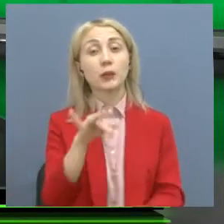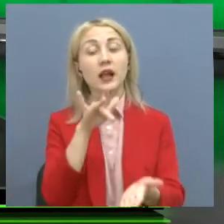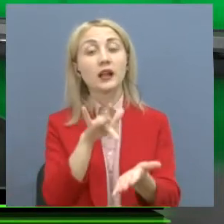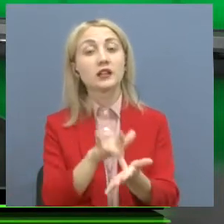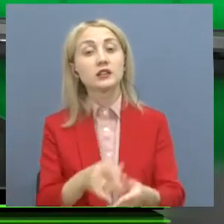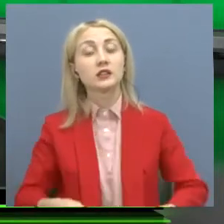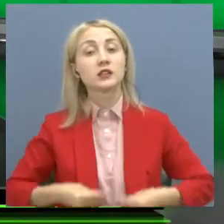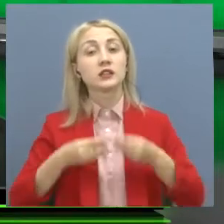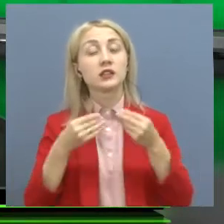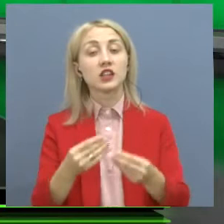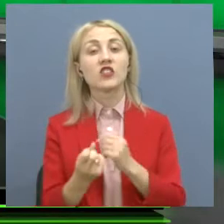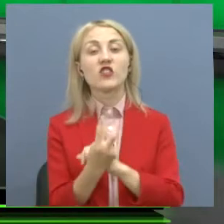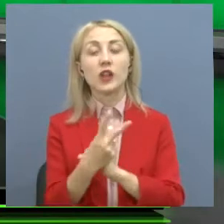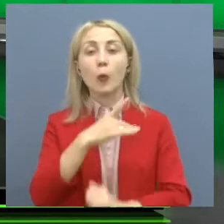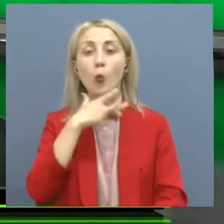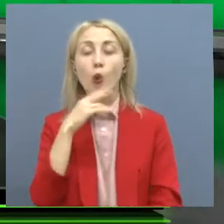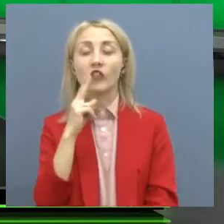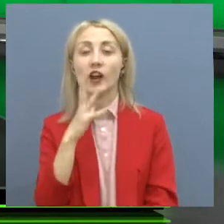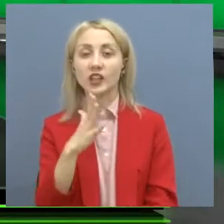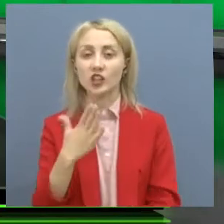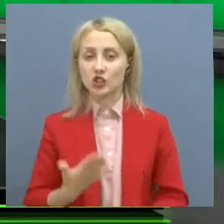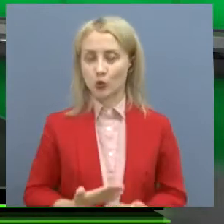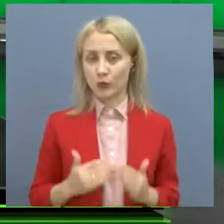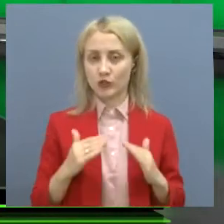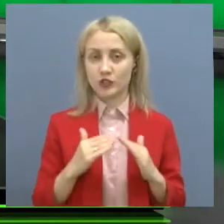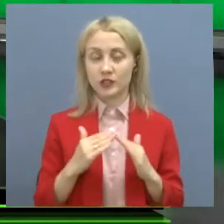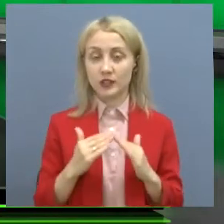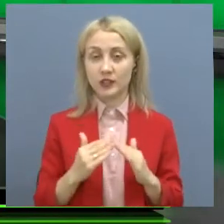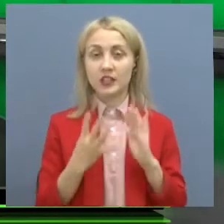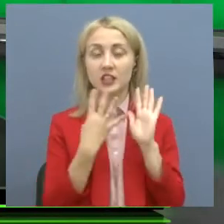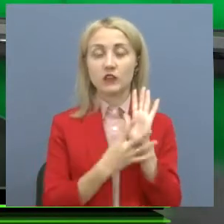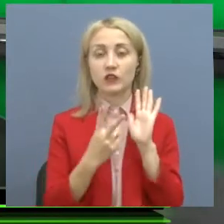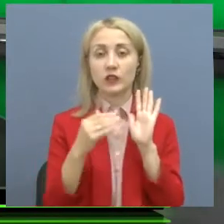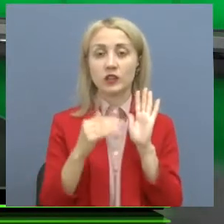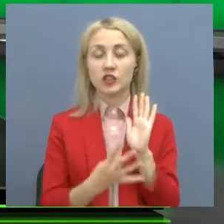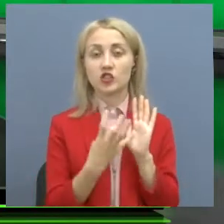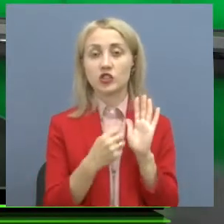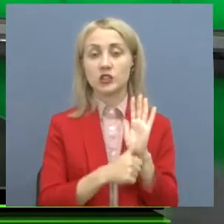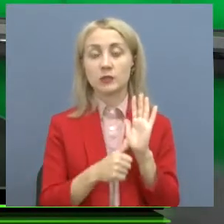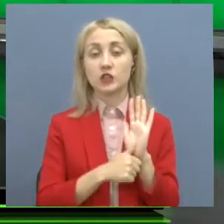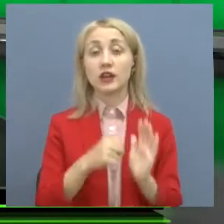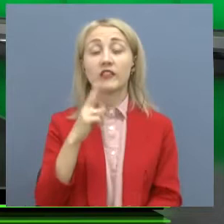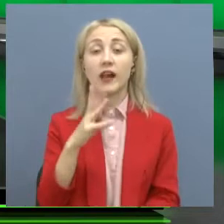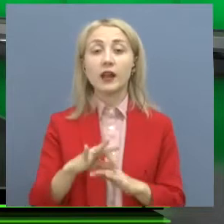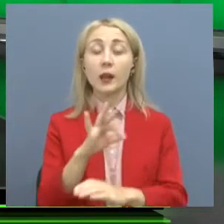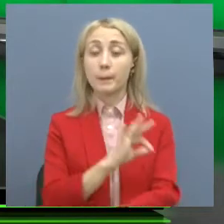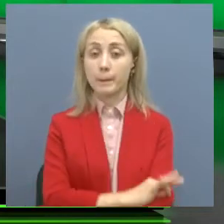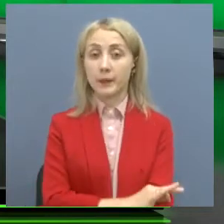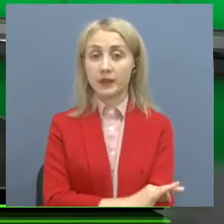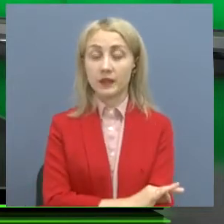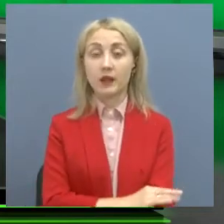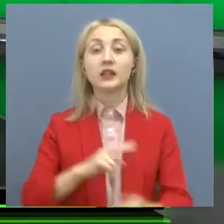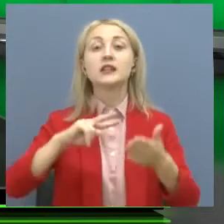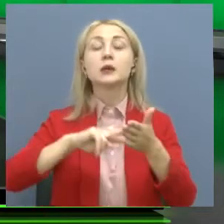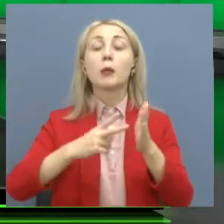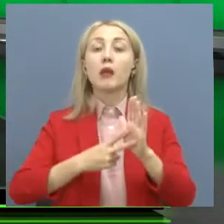аумағы 92,476 шаршы метр болатын көп қабатты 12 тұрғын үйдің құрылысы аяқталған. Жыл соңына дейін тағы қанша